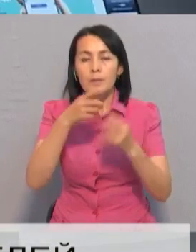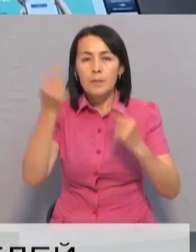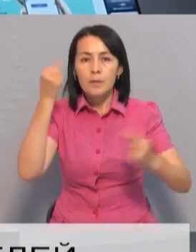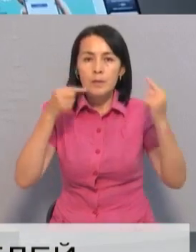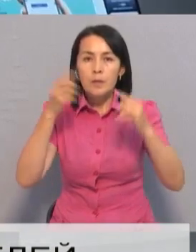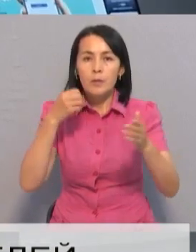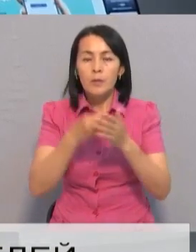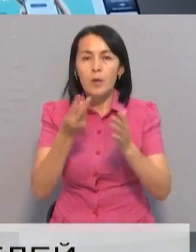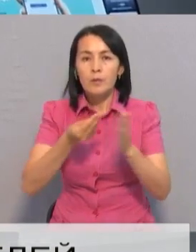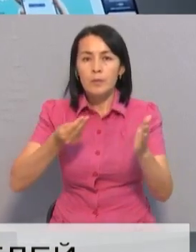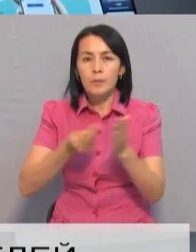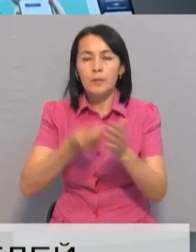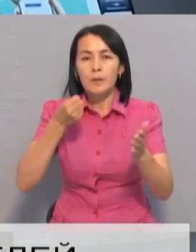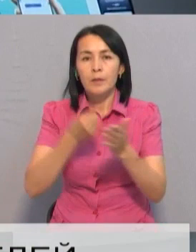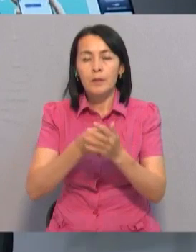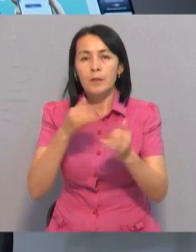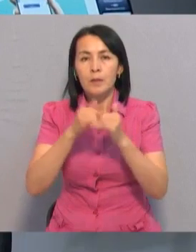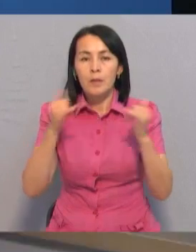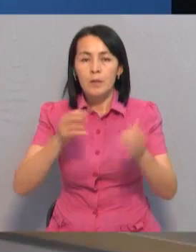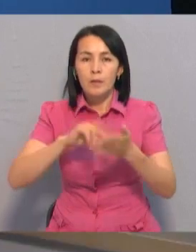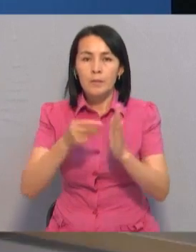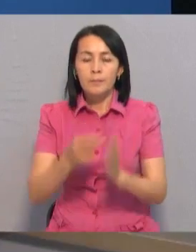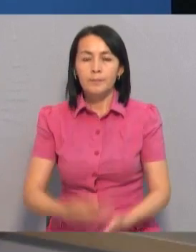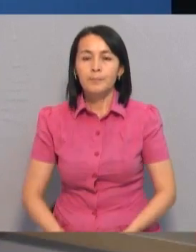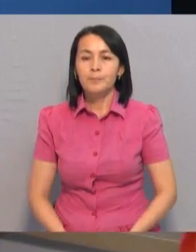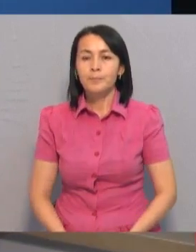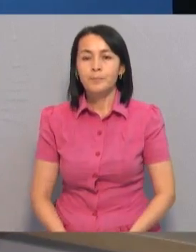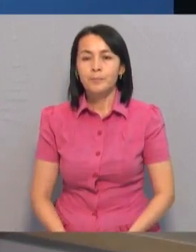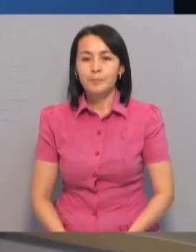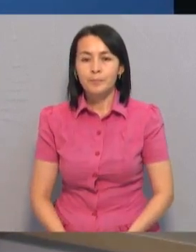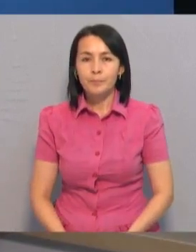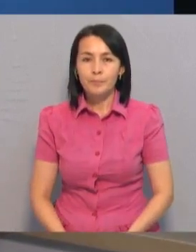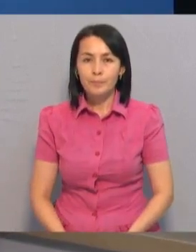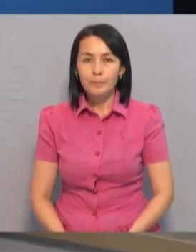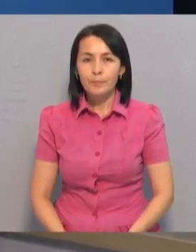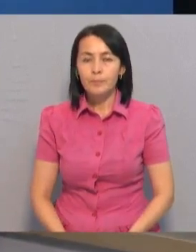бизнес-идеи до финансирования и реализации проекта. Ажнарапова, Ербол Махашев. Новости.